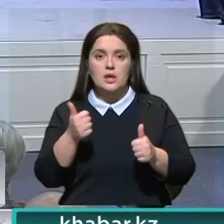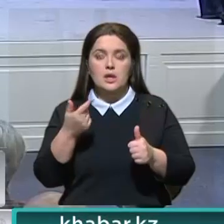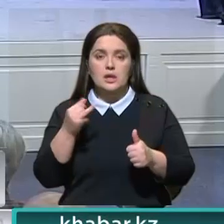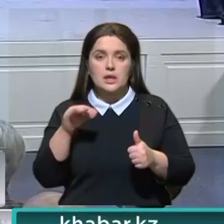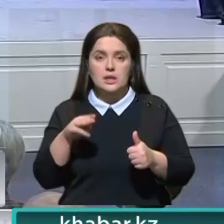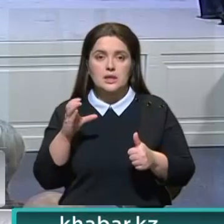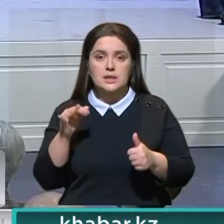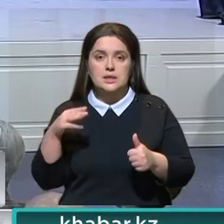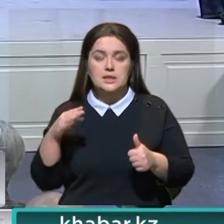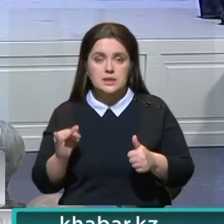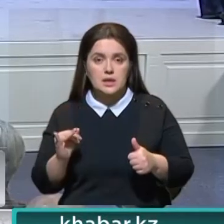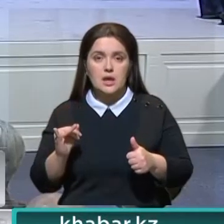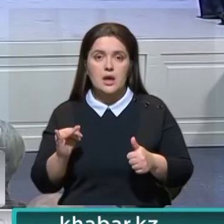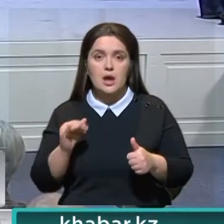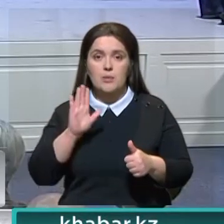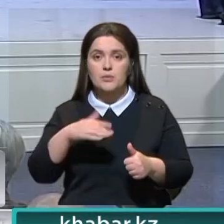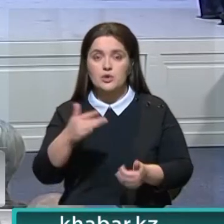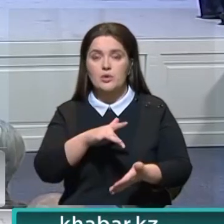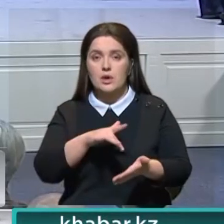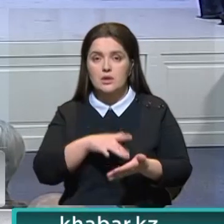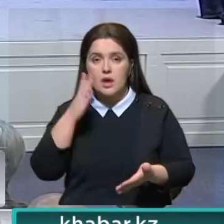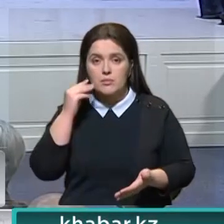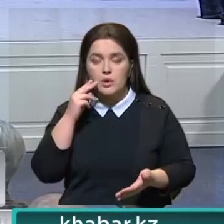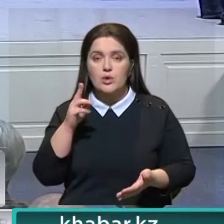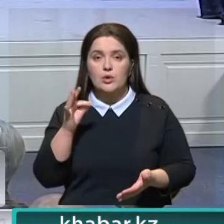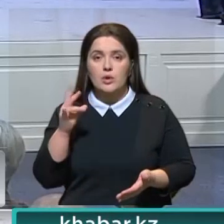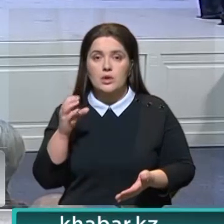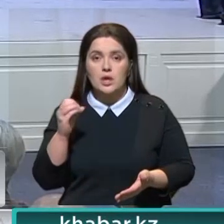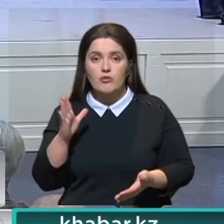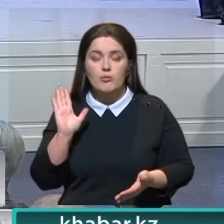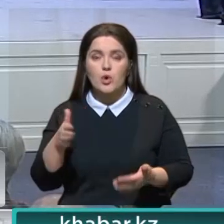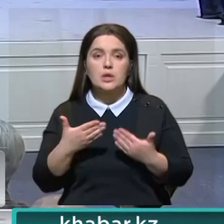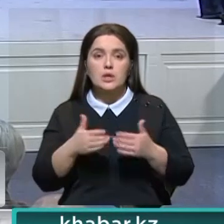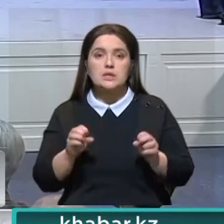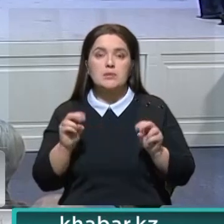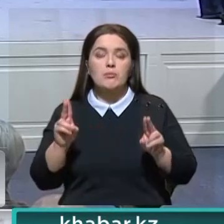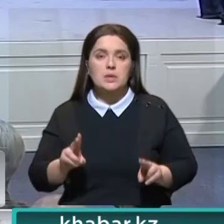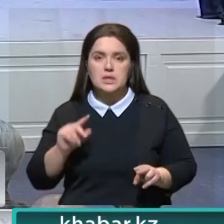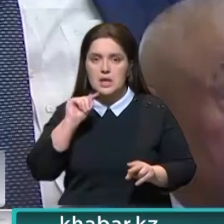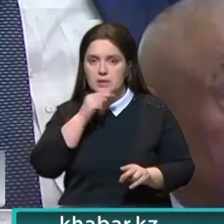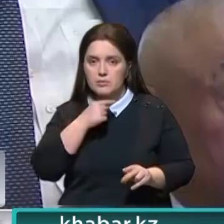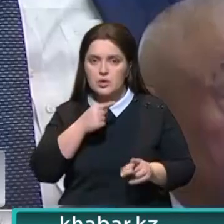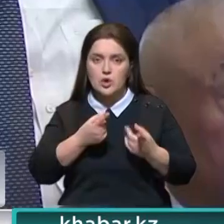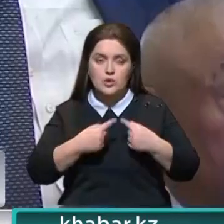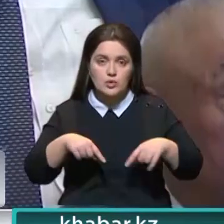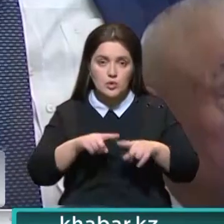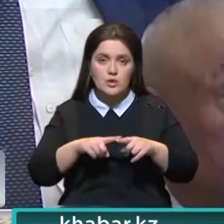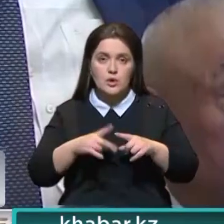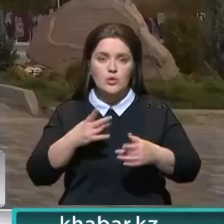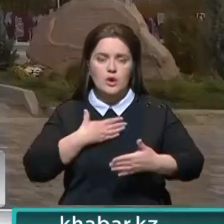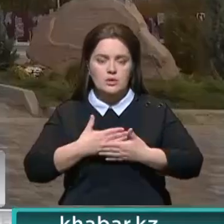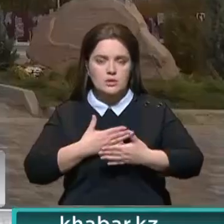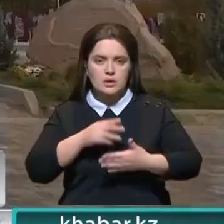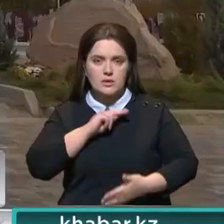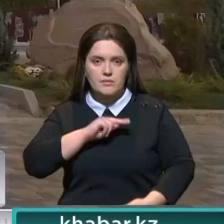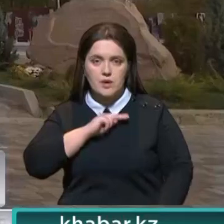Гейт-Сити, возводимого между городами Алматы и Конаев, будет открыта специальная экономическая зона. Следует активизировать эту